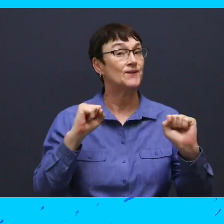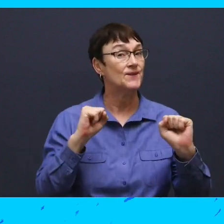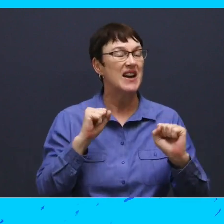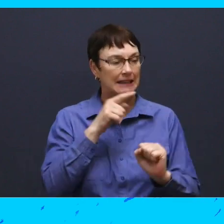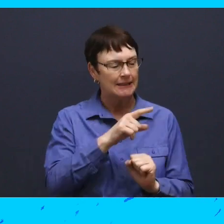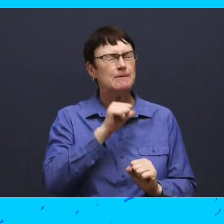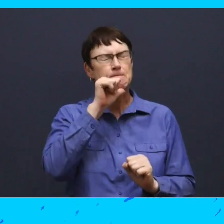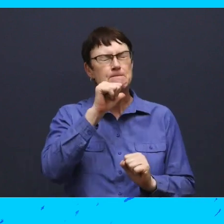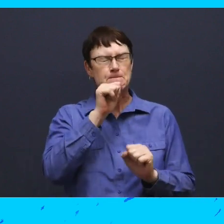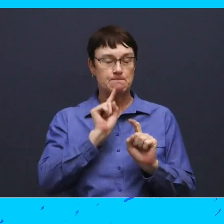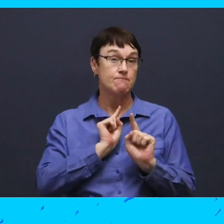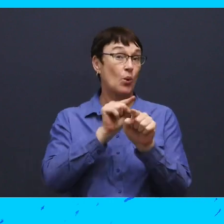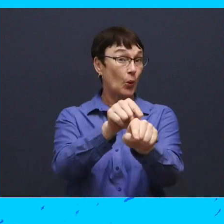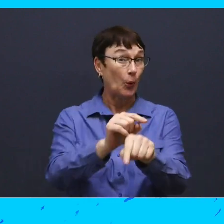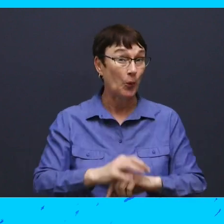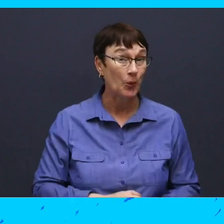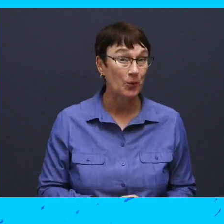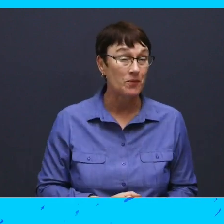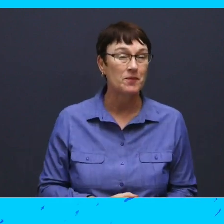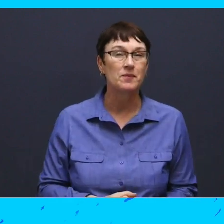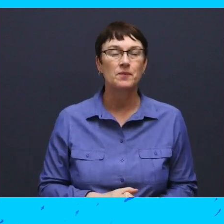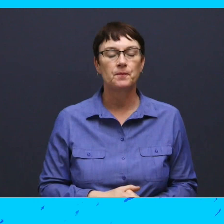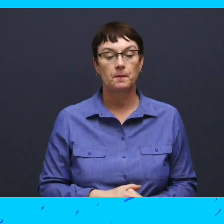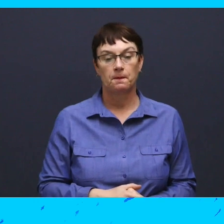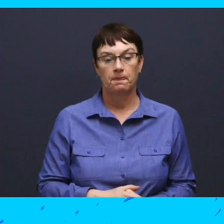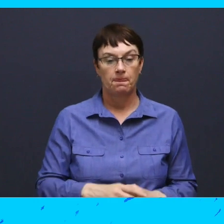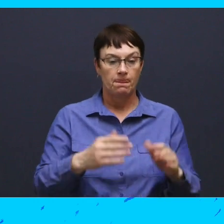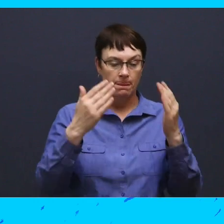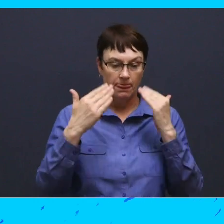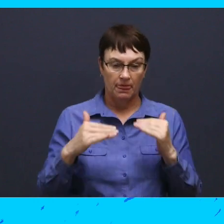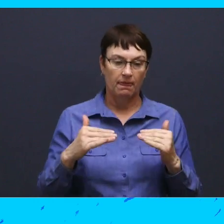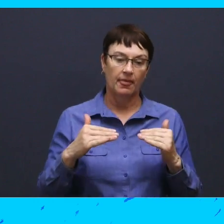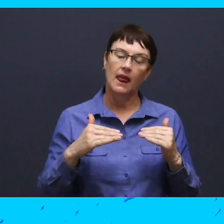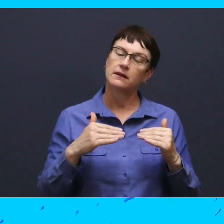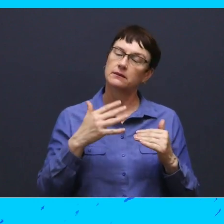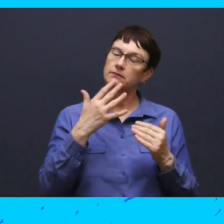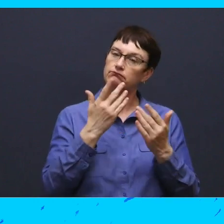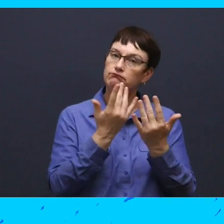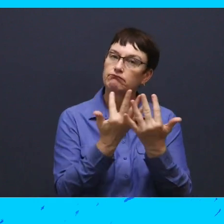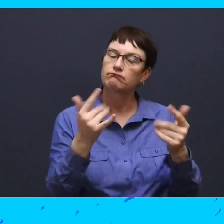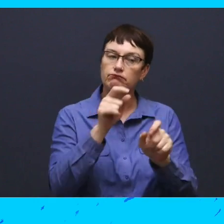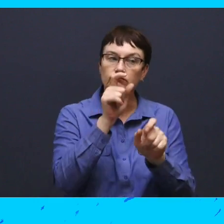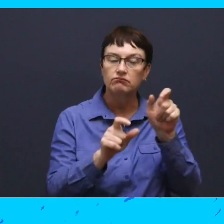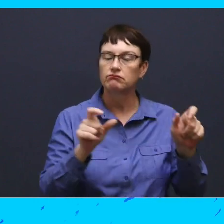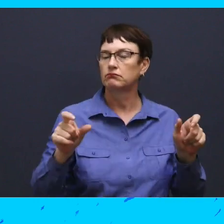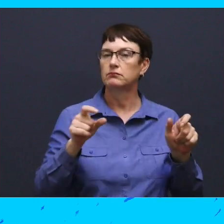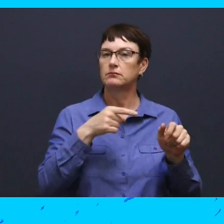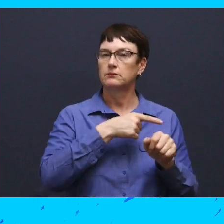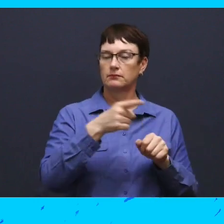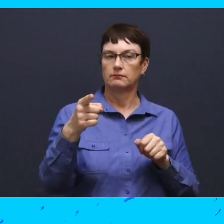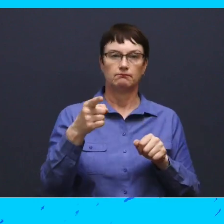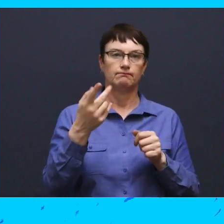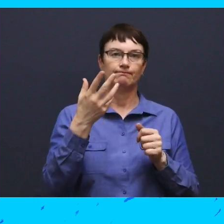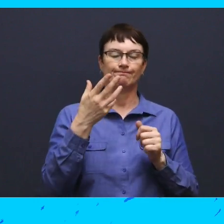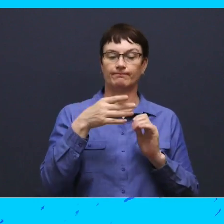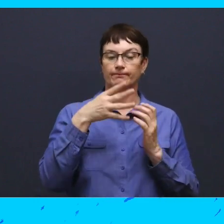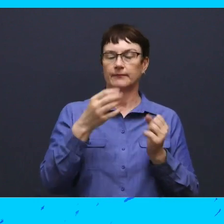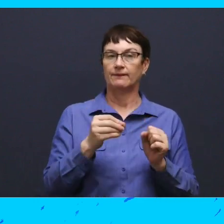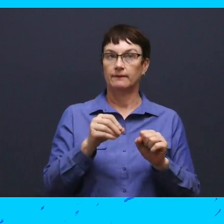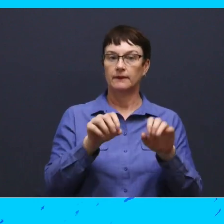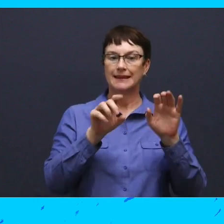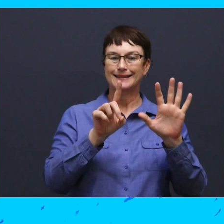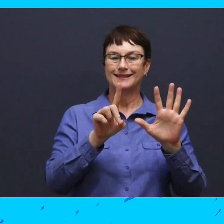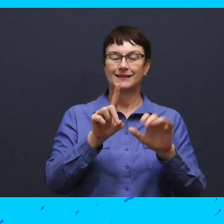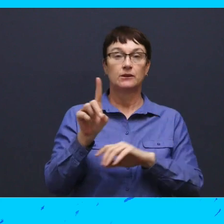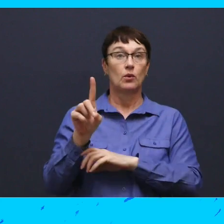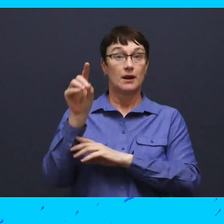9,7% ne sont pas intentionnelles et 5,2% finissent par des avortements ou sont des grossesses